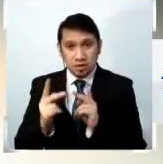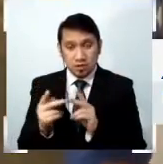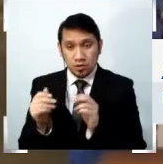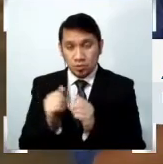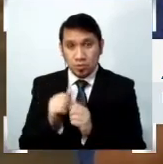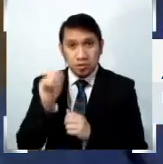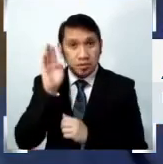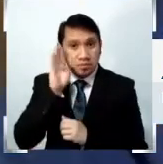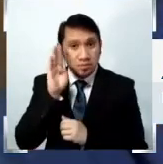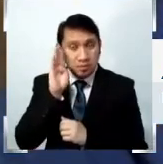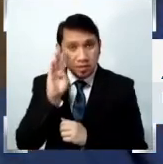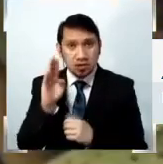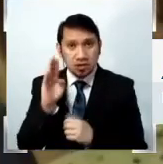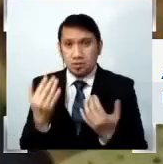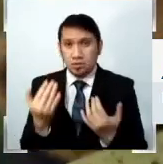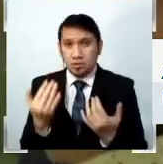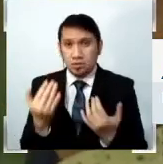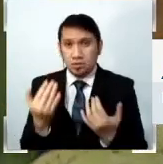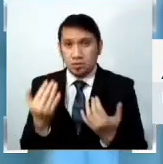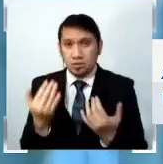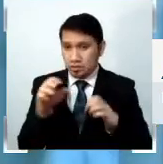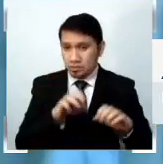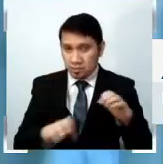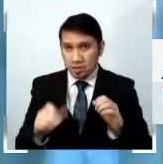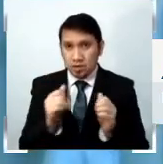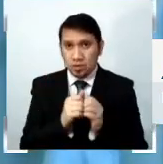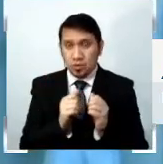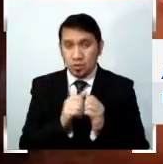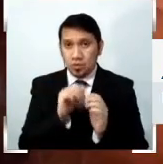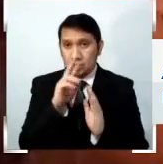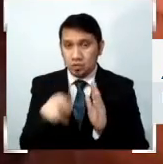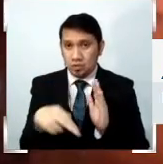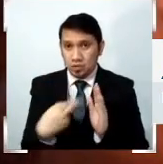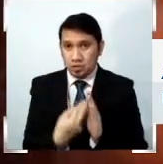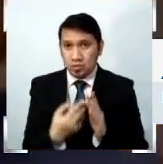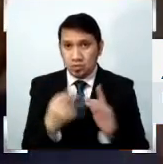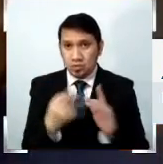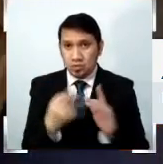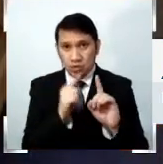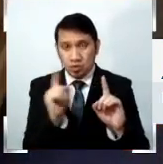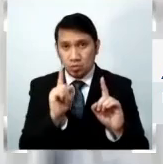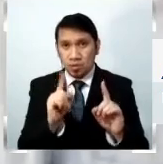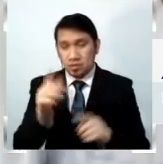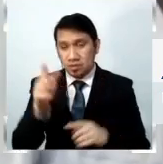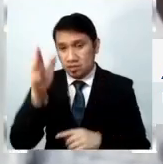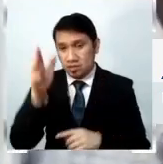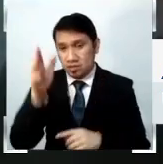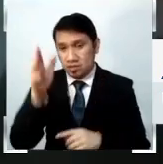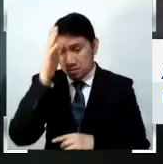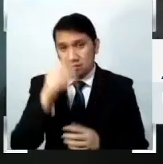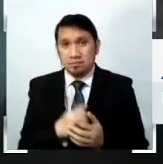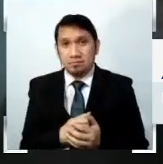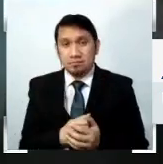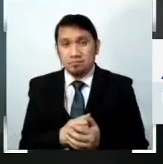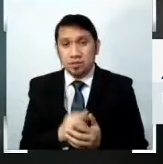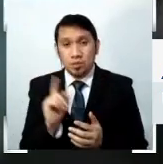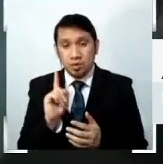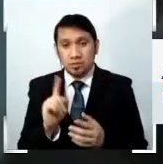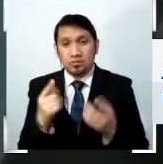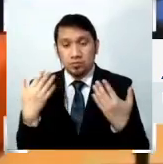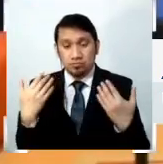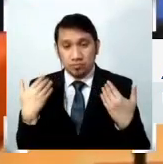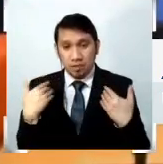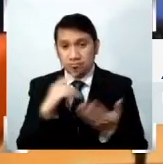na mag-experiment sa mga role at plano rin niyang tuparin ang pangarap ng kanya ama para sa kanya na makapagtapos ng